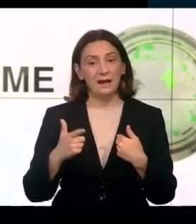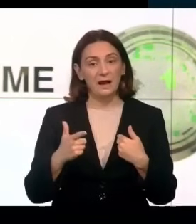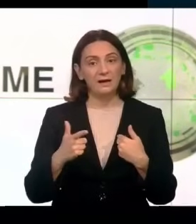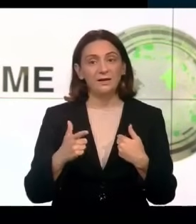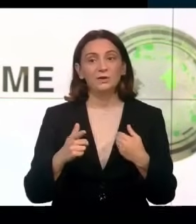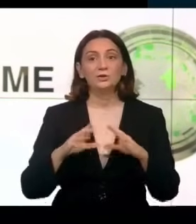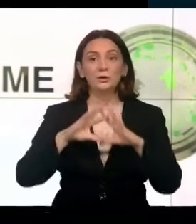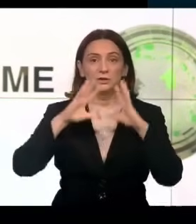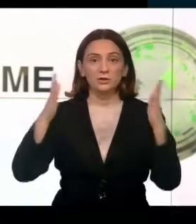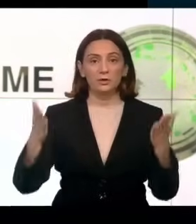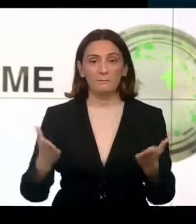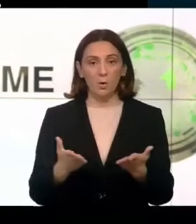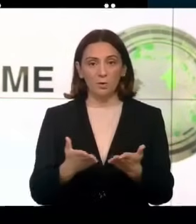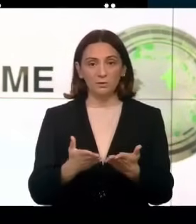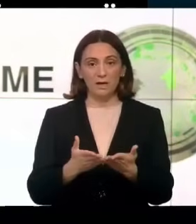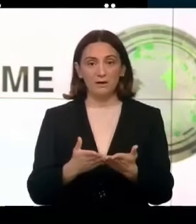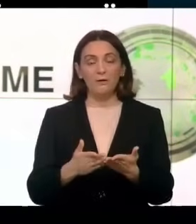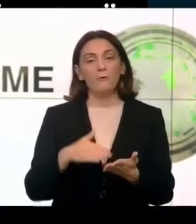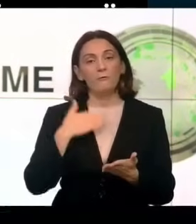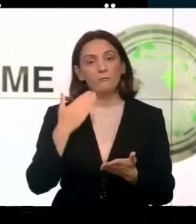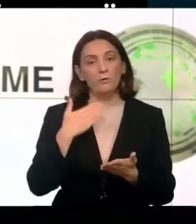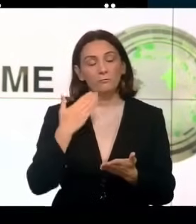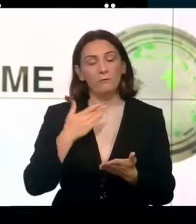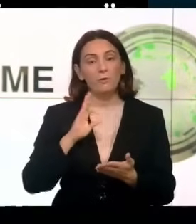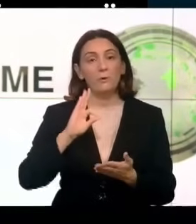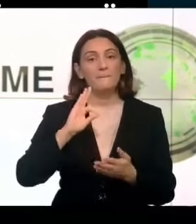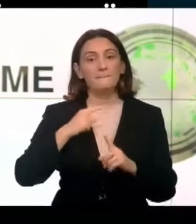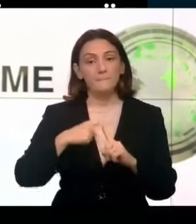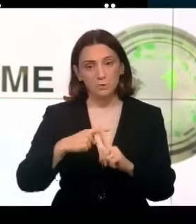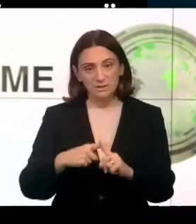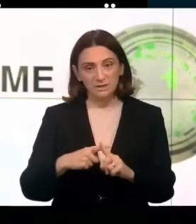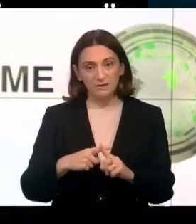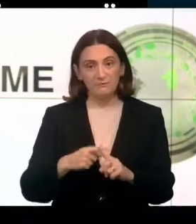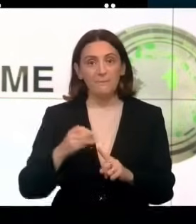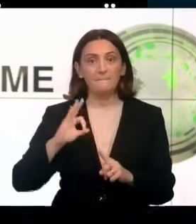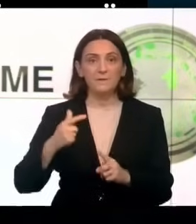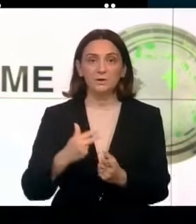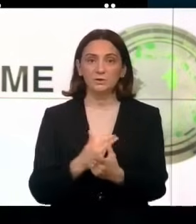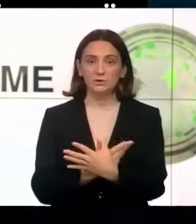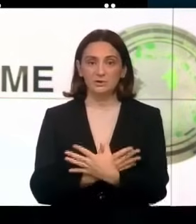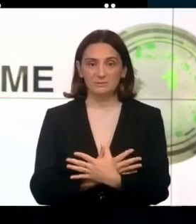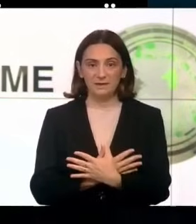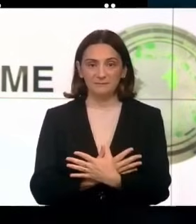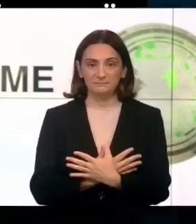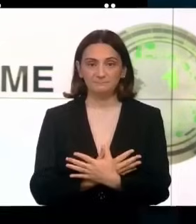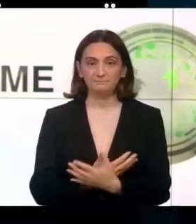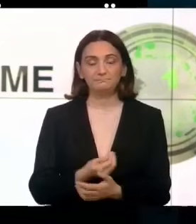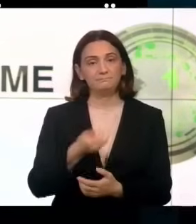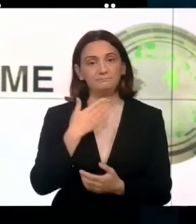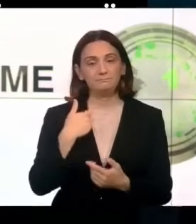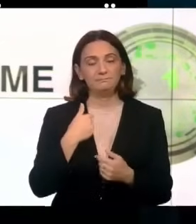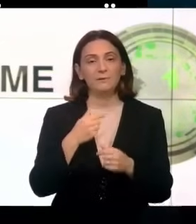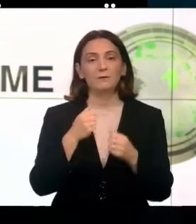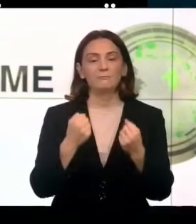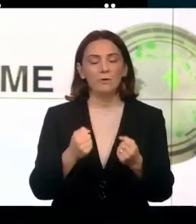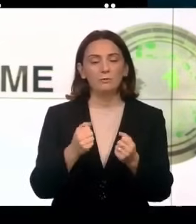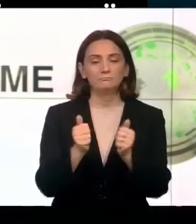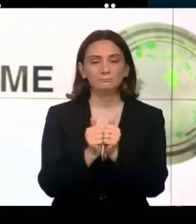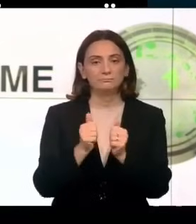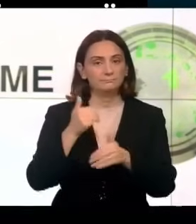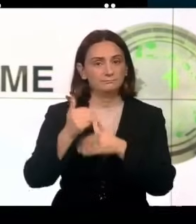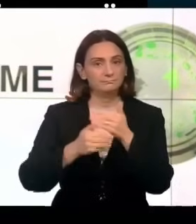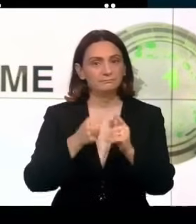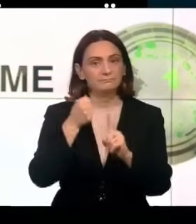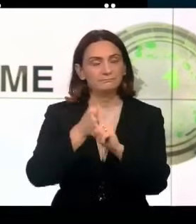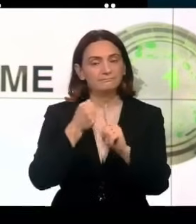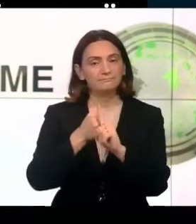dhe plotësisht i vetëdijshëm për sfidat e jashtëzakonshme të rrugës drejt majës së 2030-s, kur me fuqinë e bashkimit ton për te gardhit të shernajës